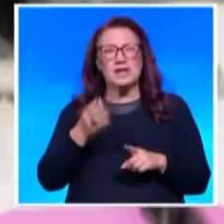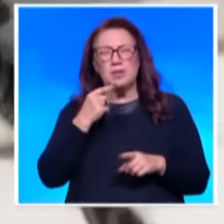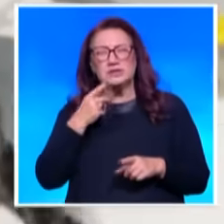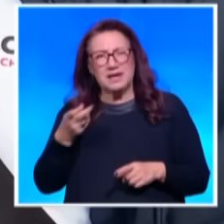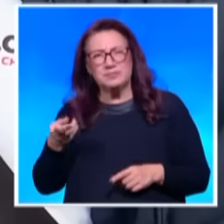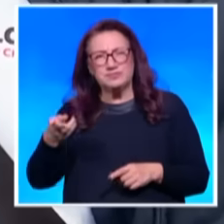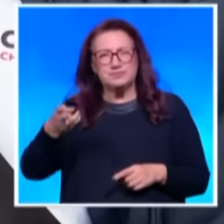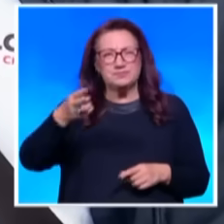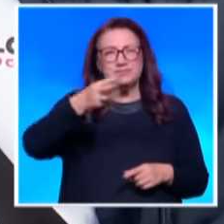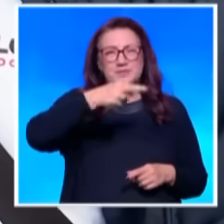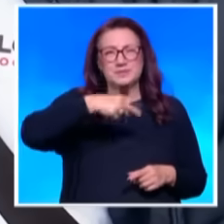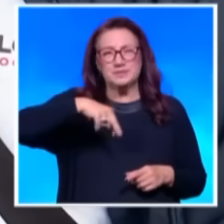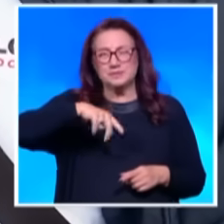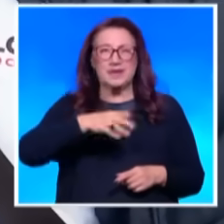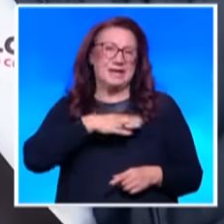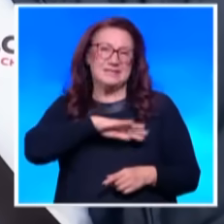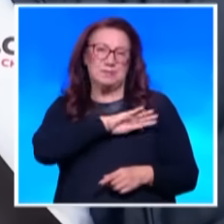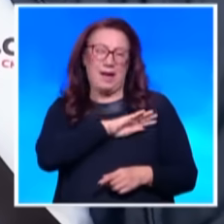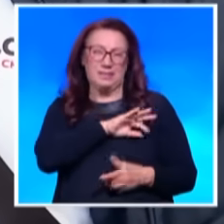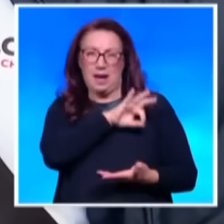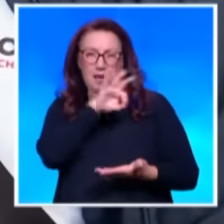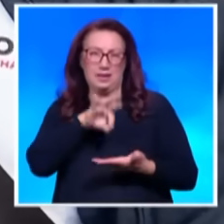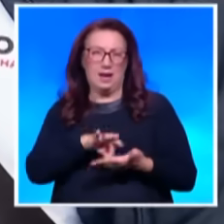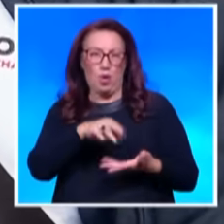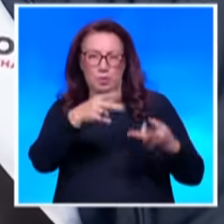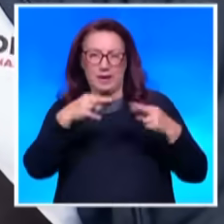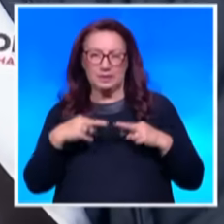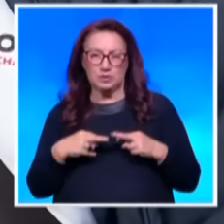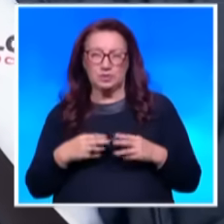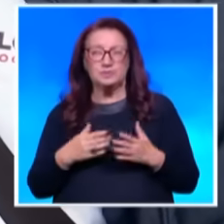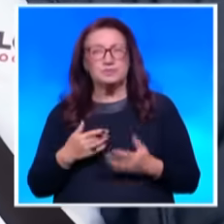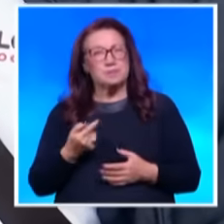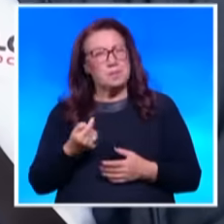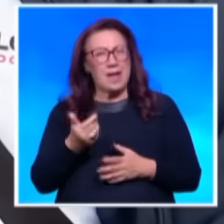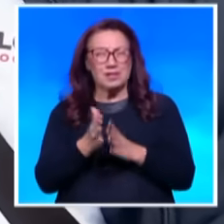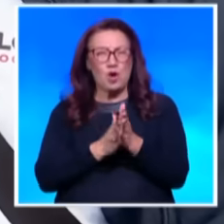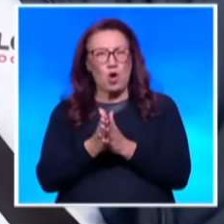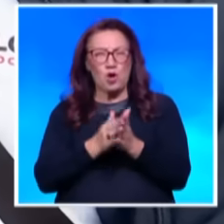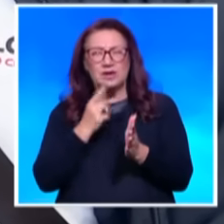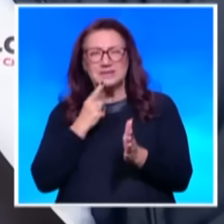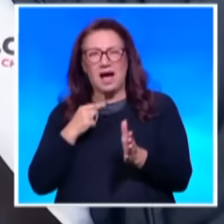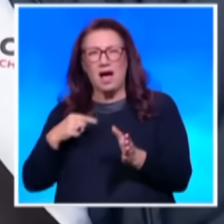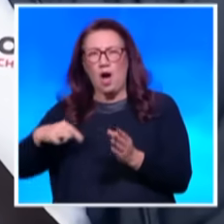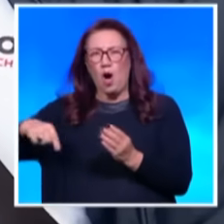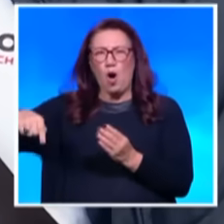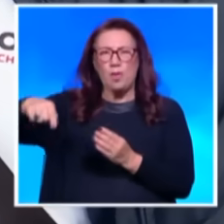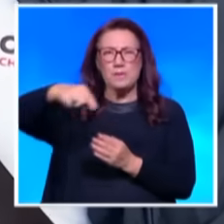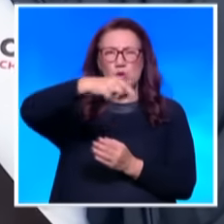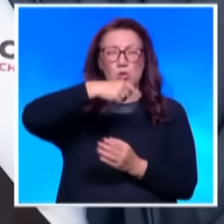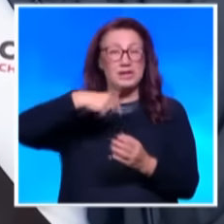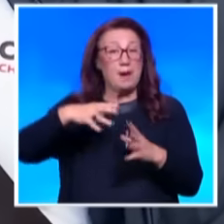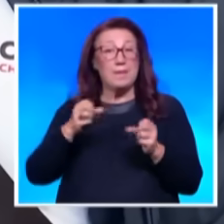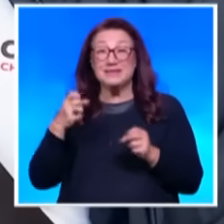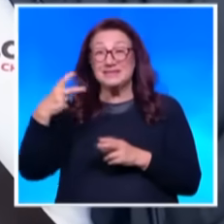Коруня. По-малко хора всъщност са обиколили света по този маршрут, без спиране и без външна